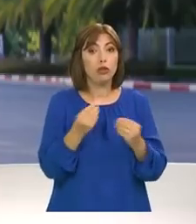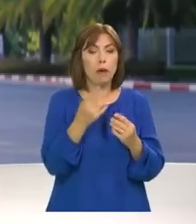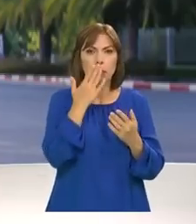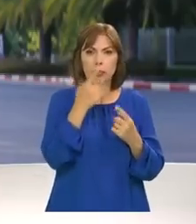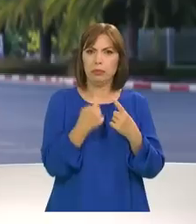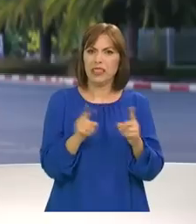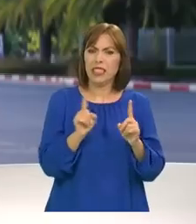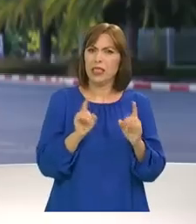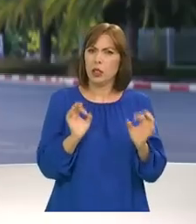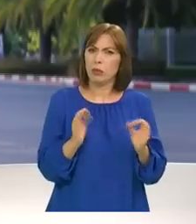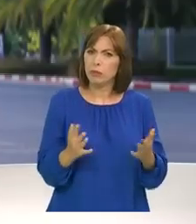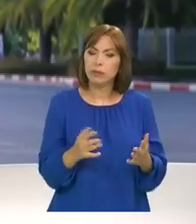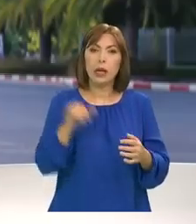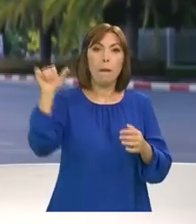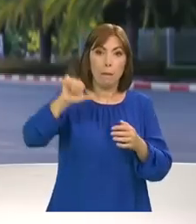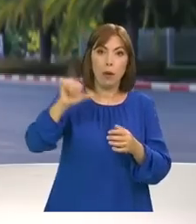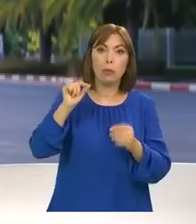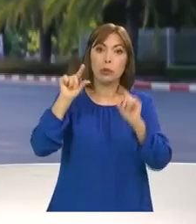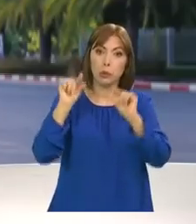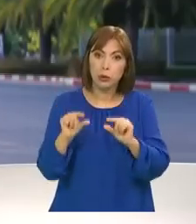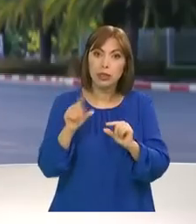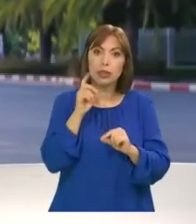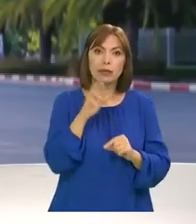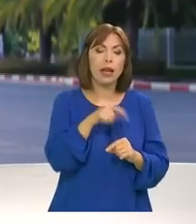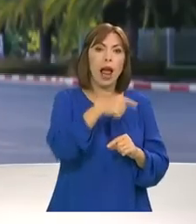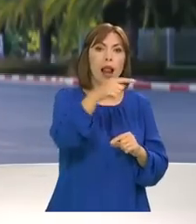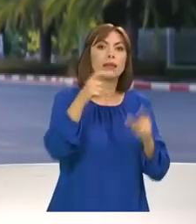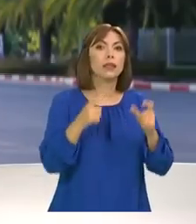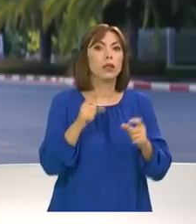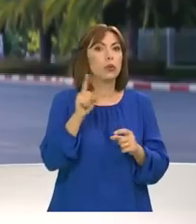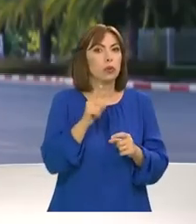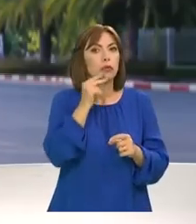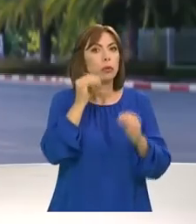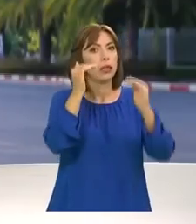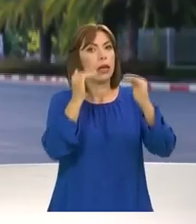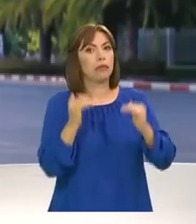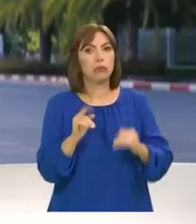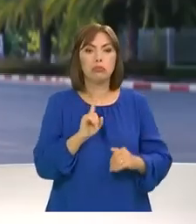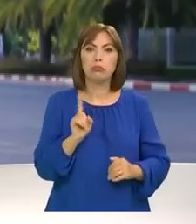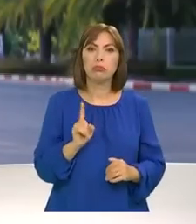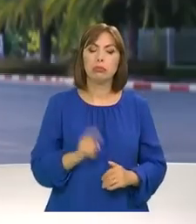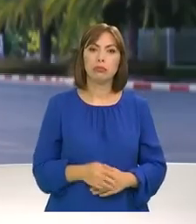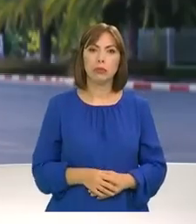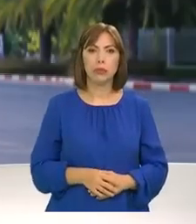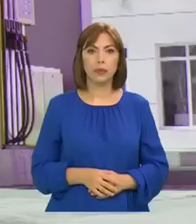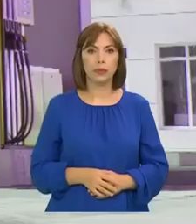ceva parcă nefiresc. La pompă plătim puțin, dar în celelalte sectoare nici nu se pune problema de ieftinire.